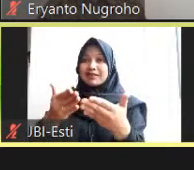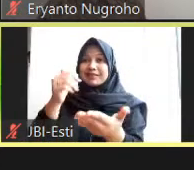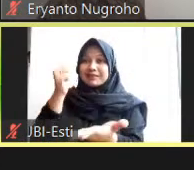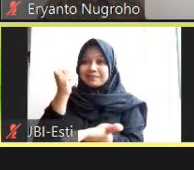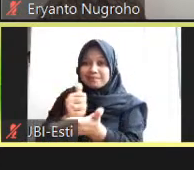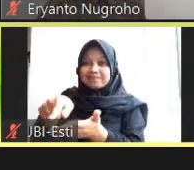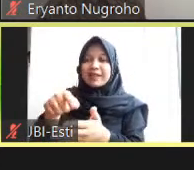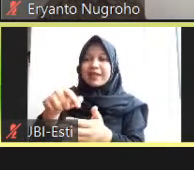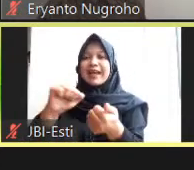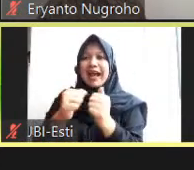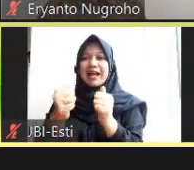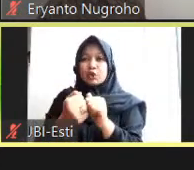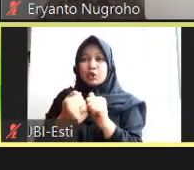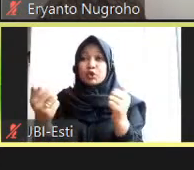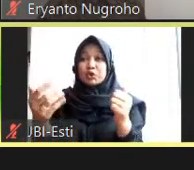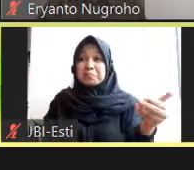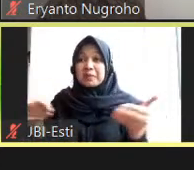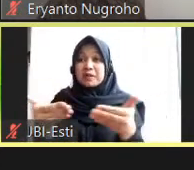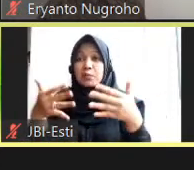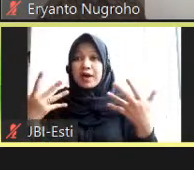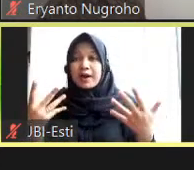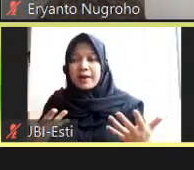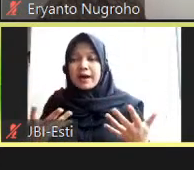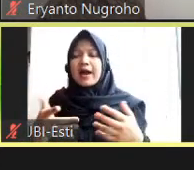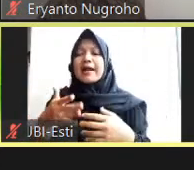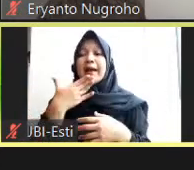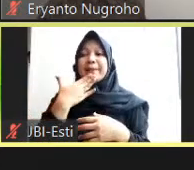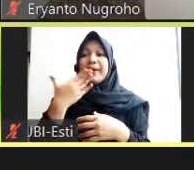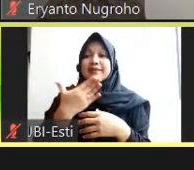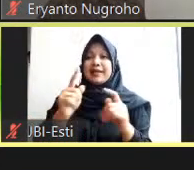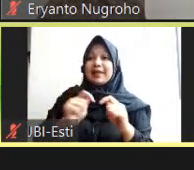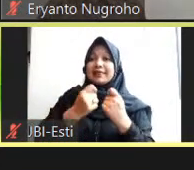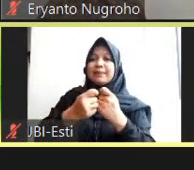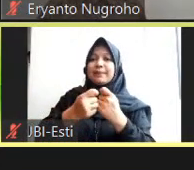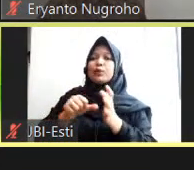memang kita hanya memberikan pertolongan pertama.